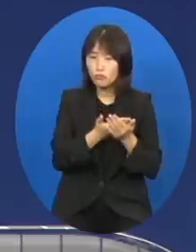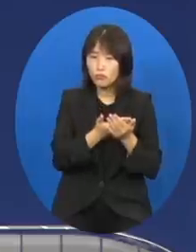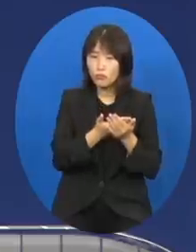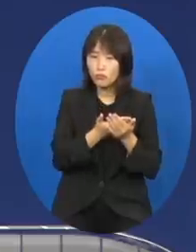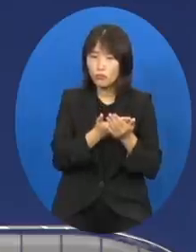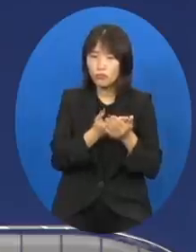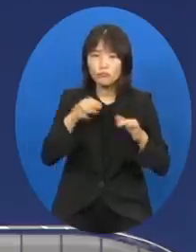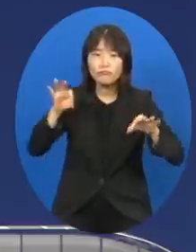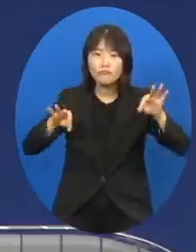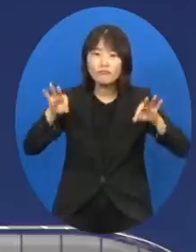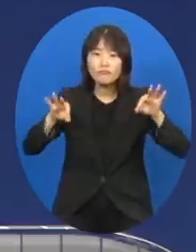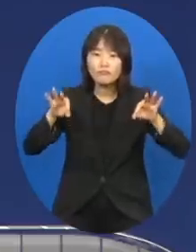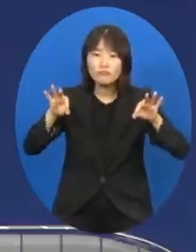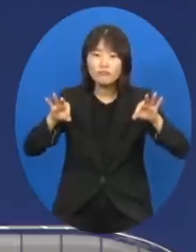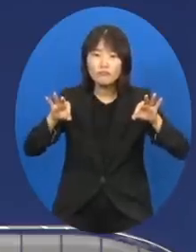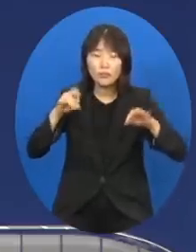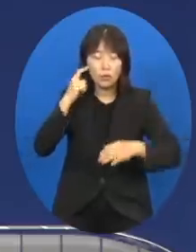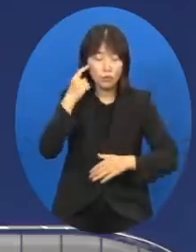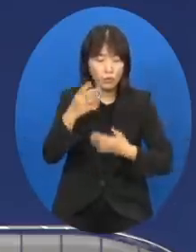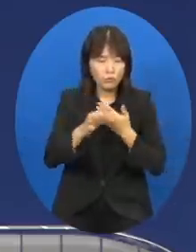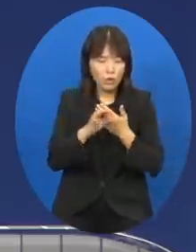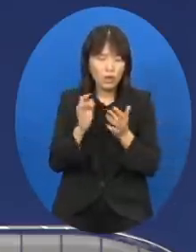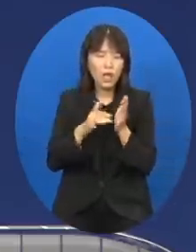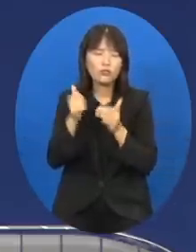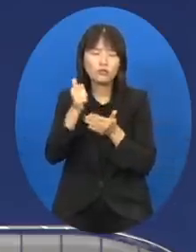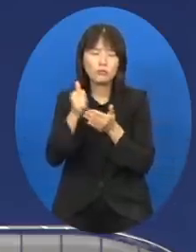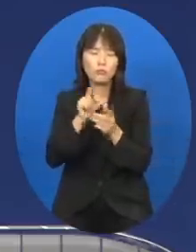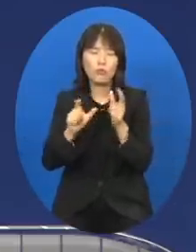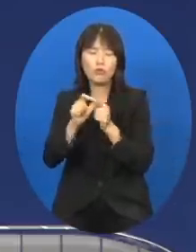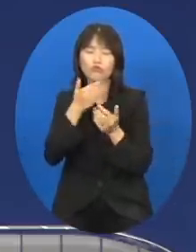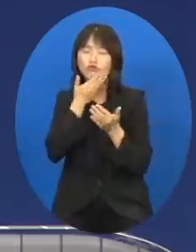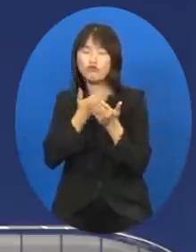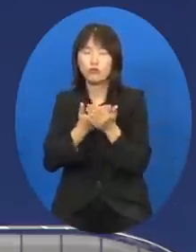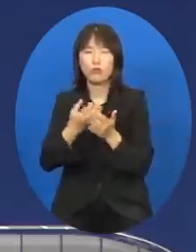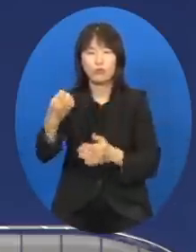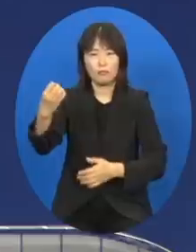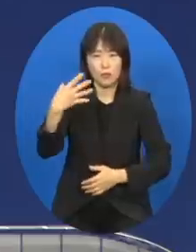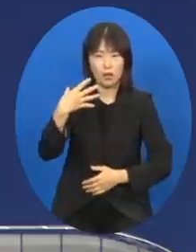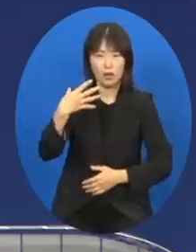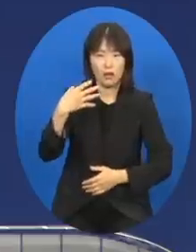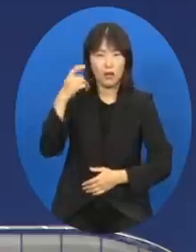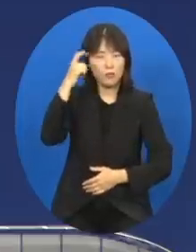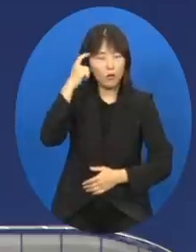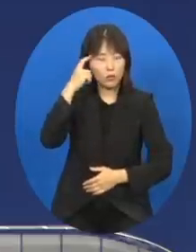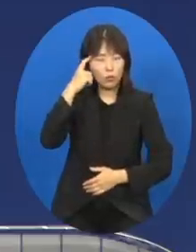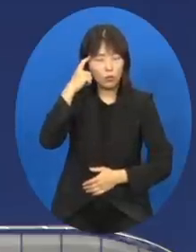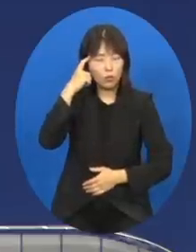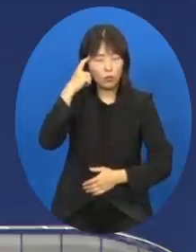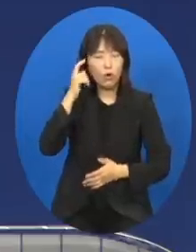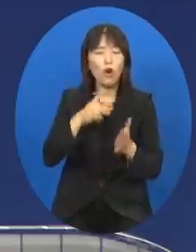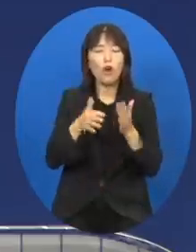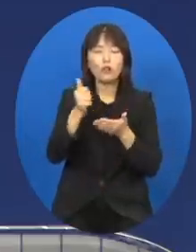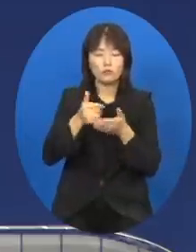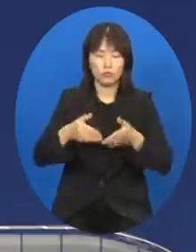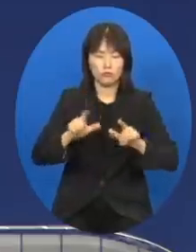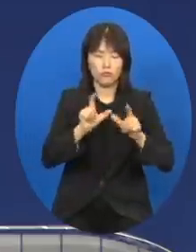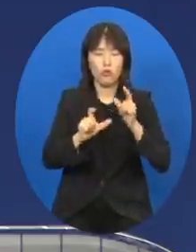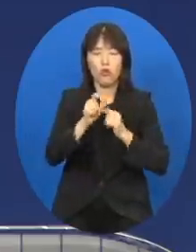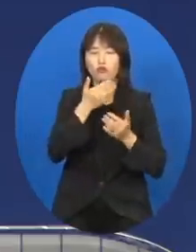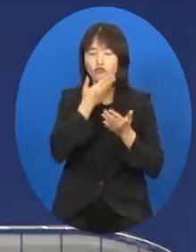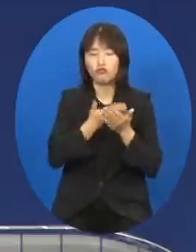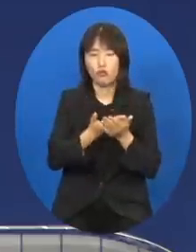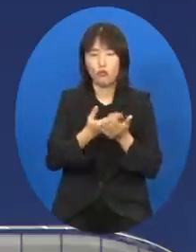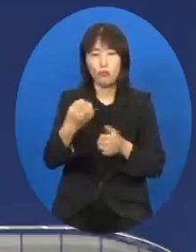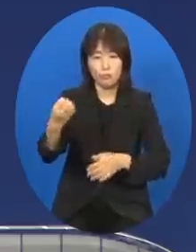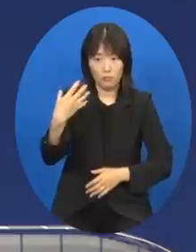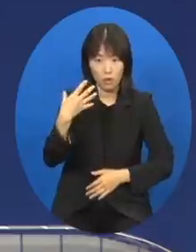그렇게 물어보면 다 예수님이 더 중요하다고 말은 해요. 머리로는 아우, 예수님 생신이 중요하지.